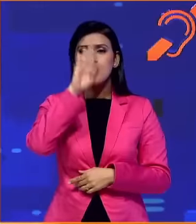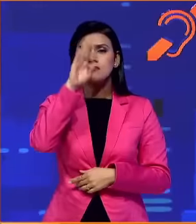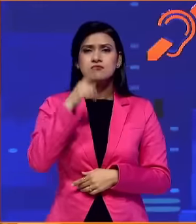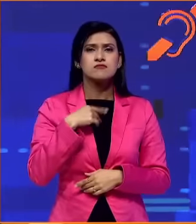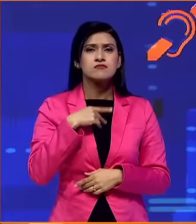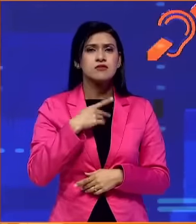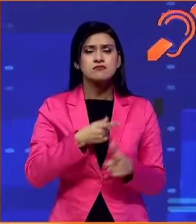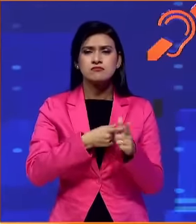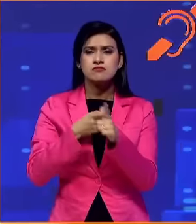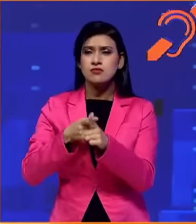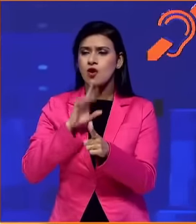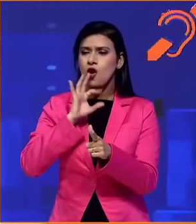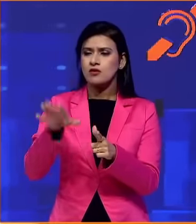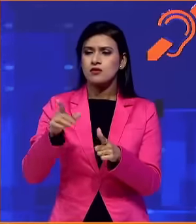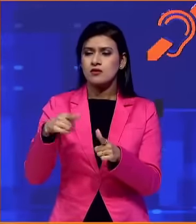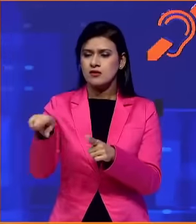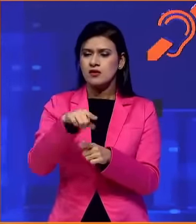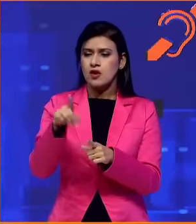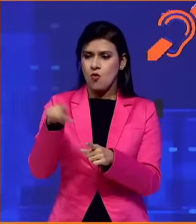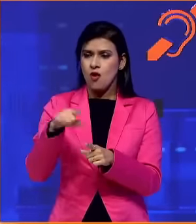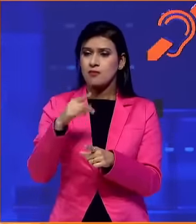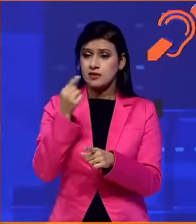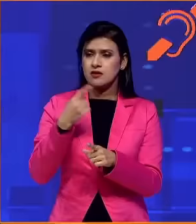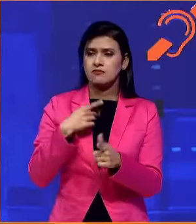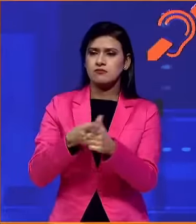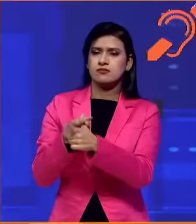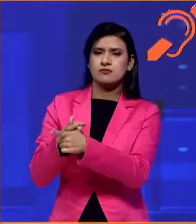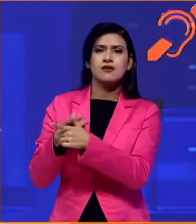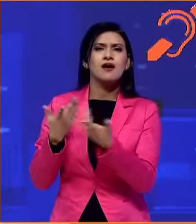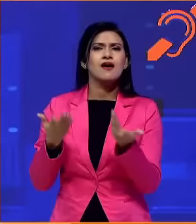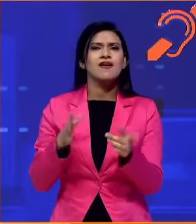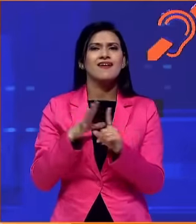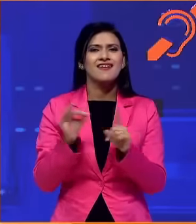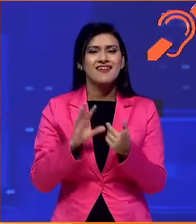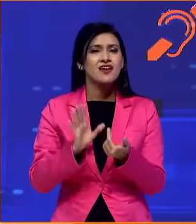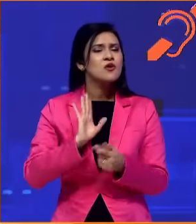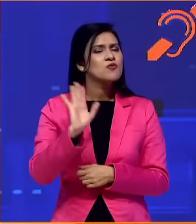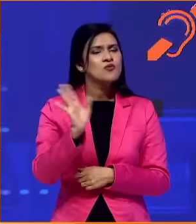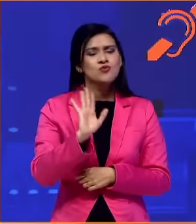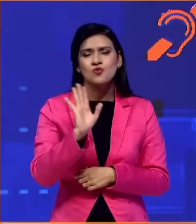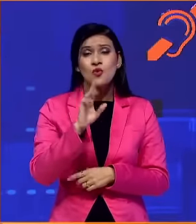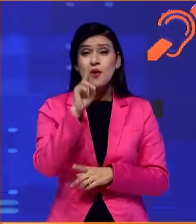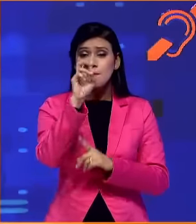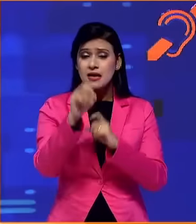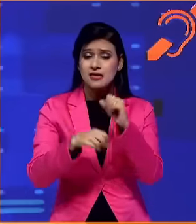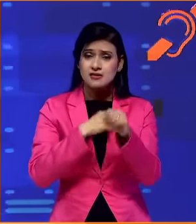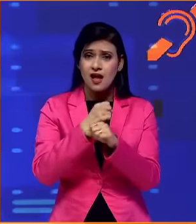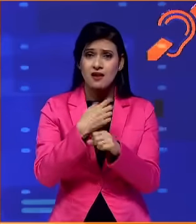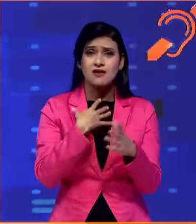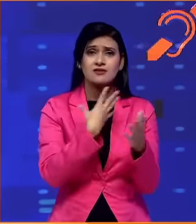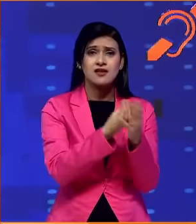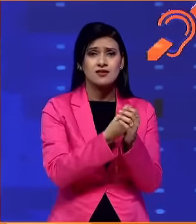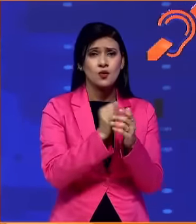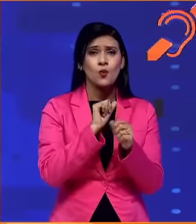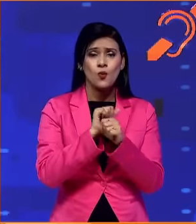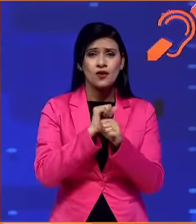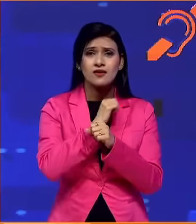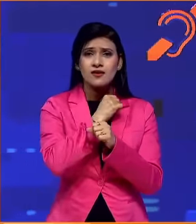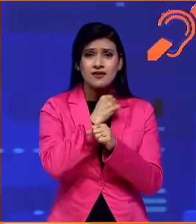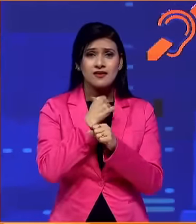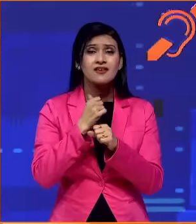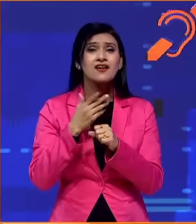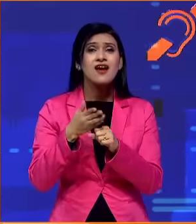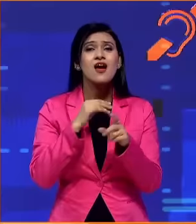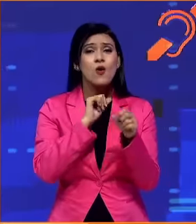चलातेहैं।यहगलतहै।देखिए, राहुलगांधीजीकेबारेमेंकोईकुछभीकहे ,मैंउन्हेंजानताहूं,मैं उनकेसाथ20सालसेकामकररहाहूं।उन्होंने हमेशायुवाओं